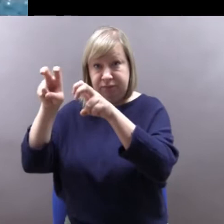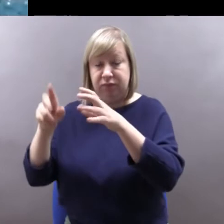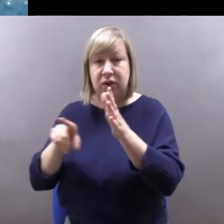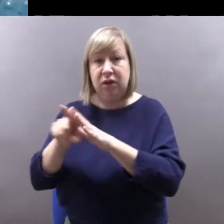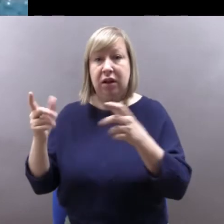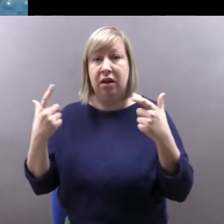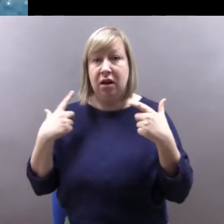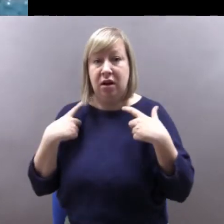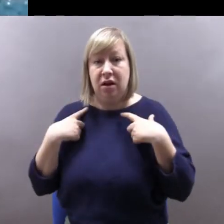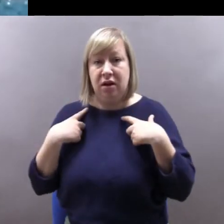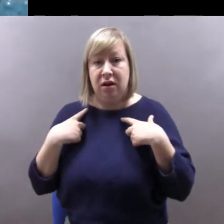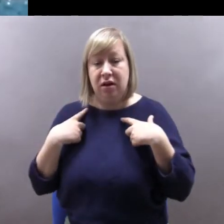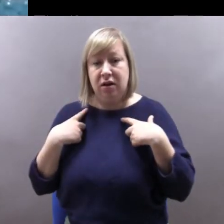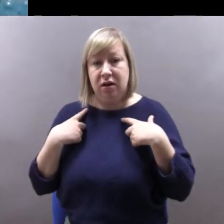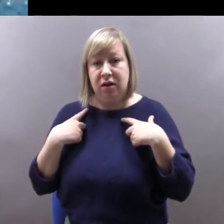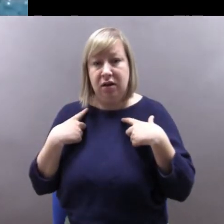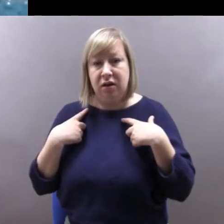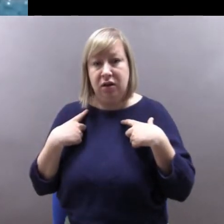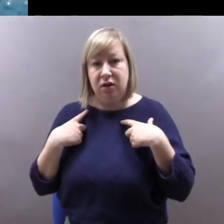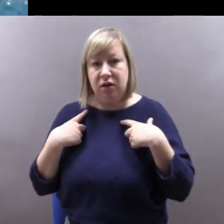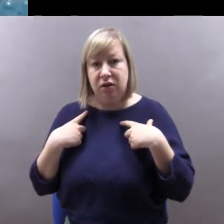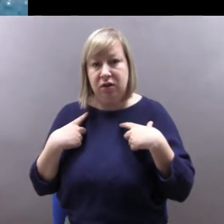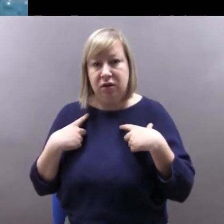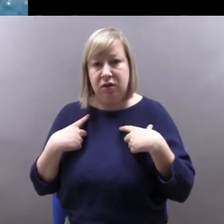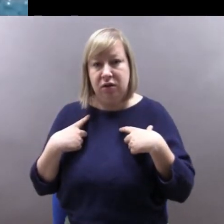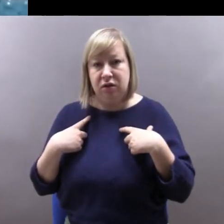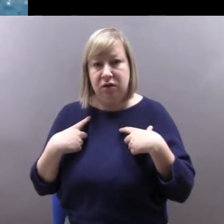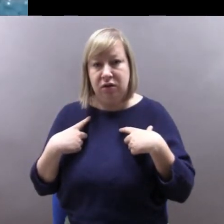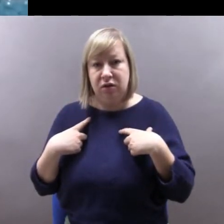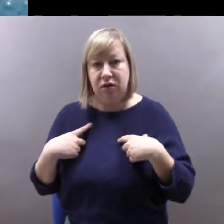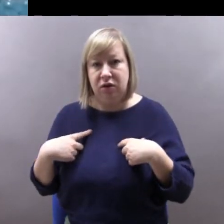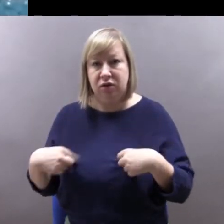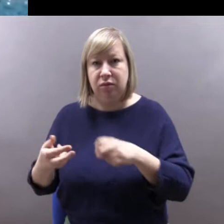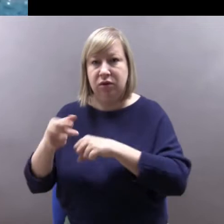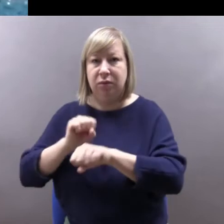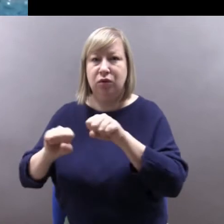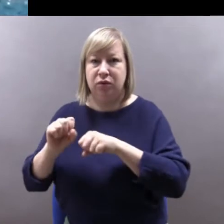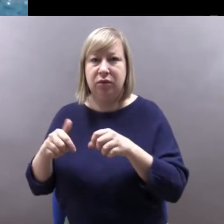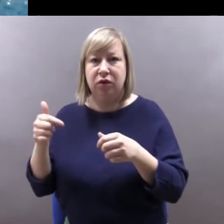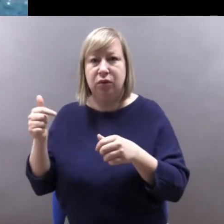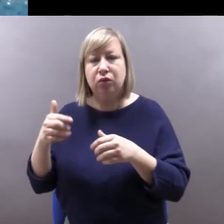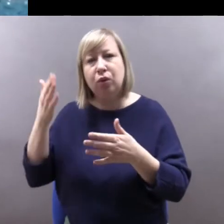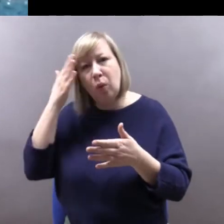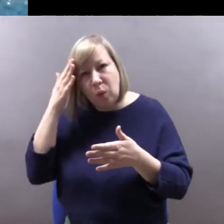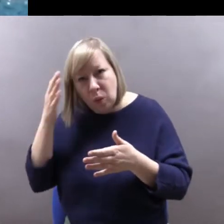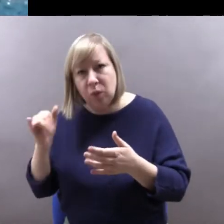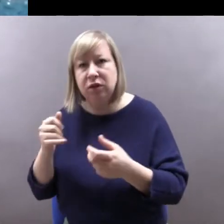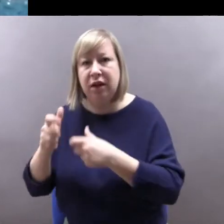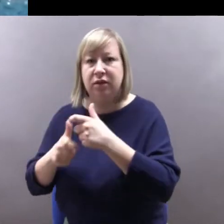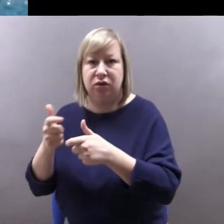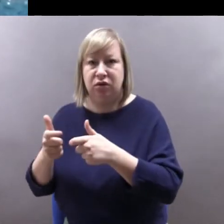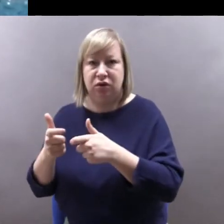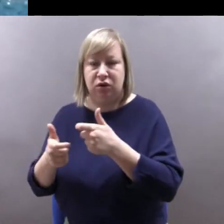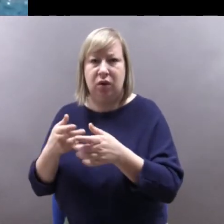wjeżdżanie schodołazem dla osoby, która to wprowadza, to po pierwsze musi umieć to zrobić, a po